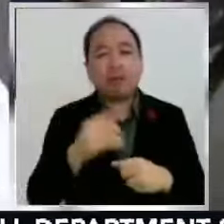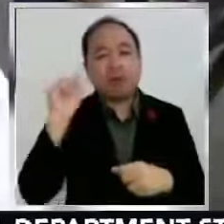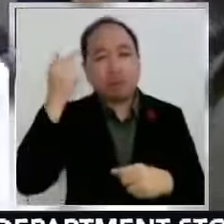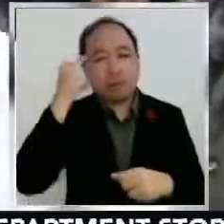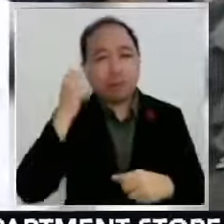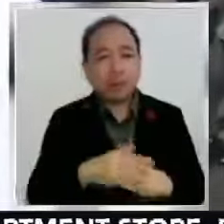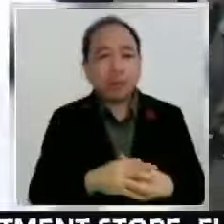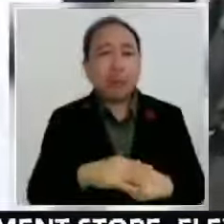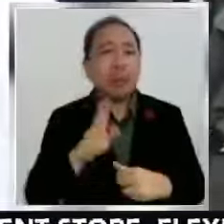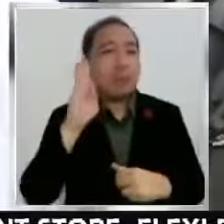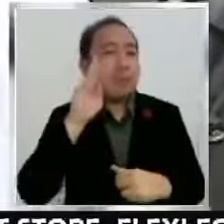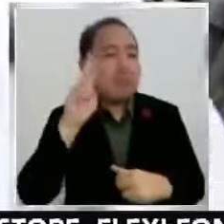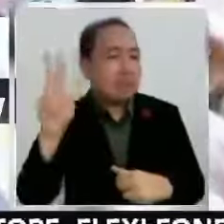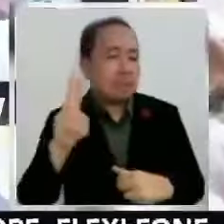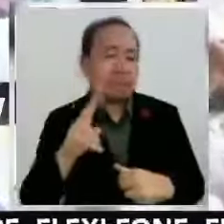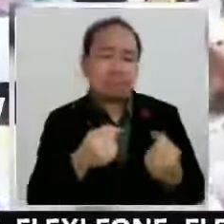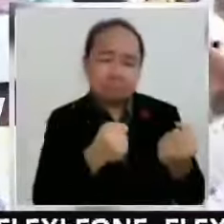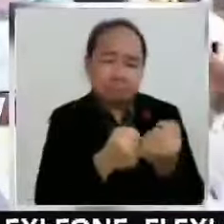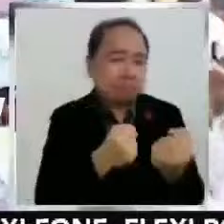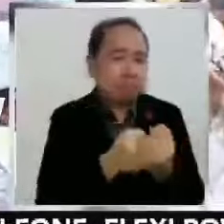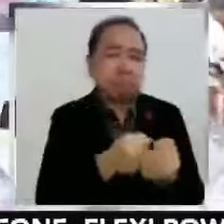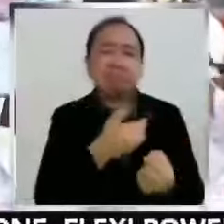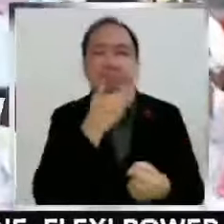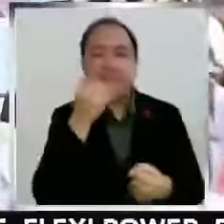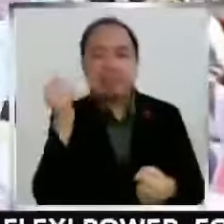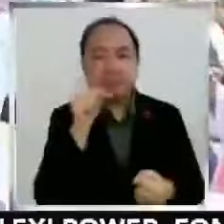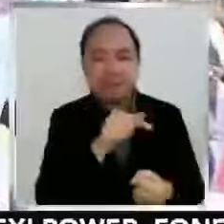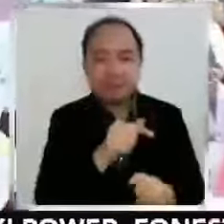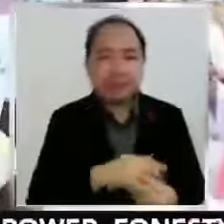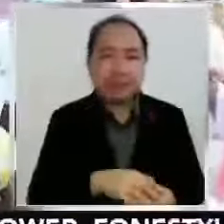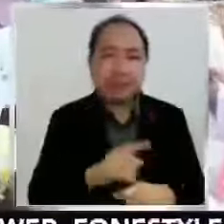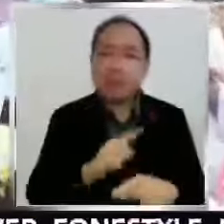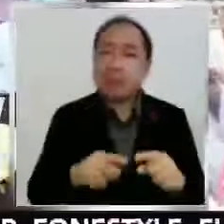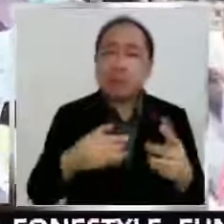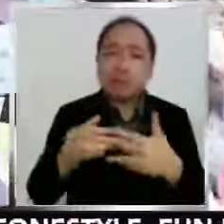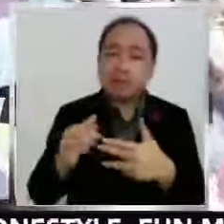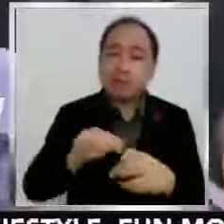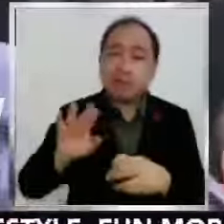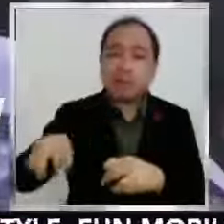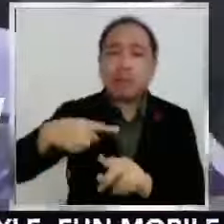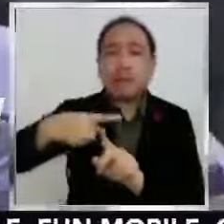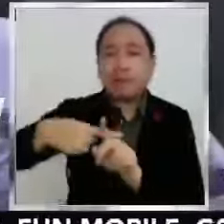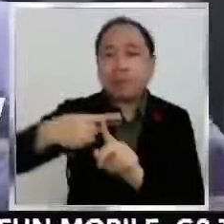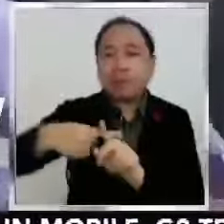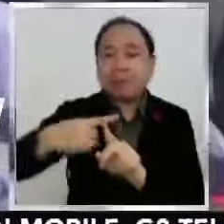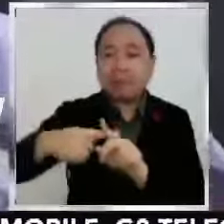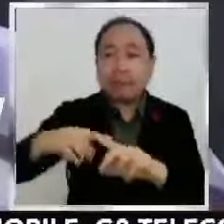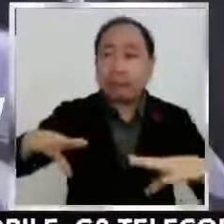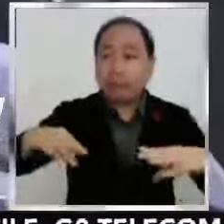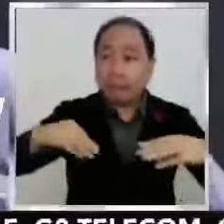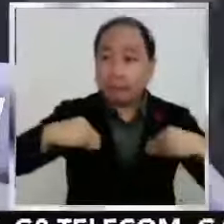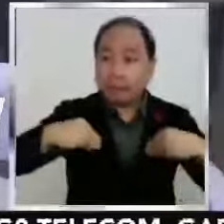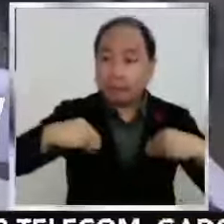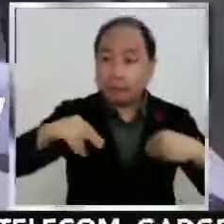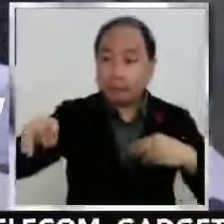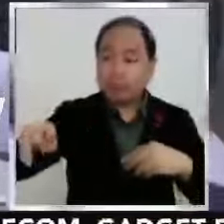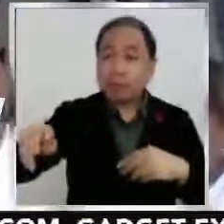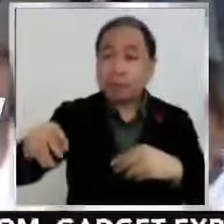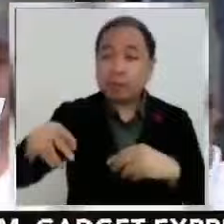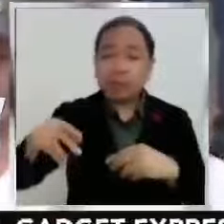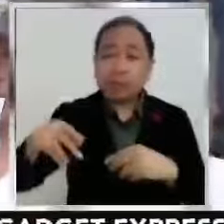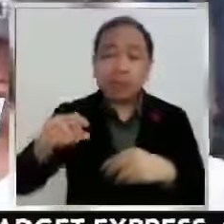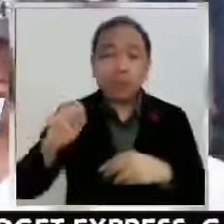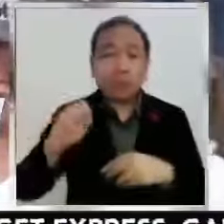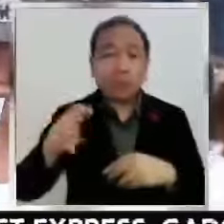kay President Marcos. Pero sa kabila ng positibong pagtanggap sa ikalawang State of the Nation address ni Marcos, hindi